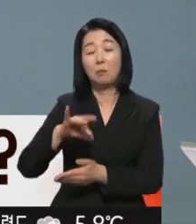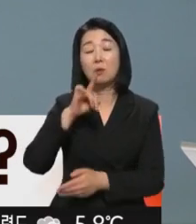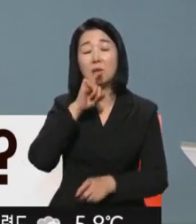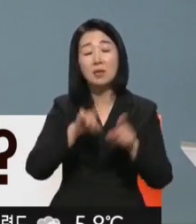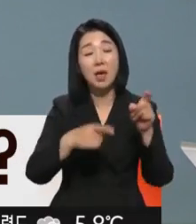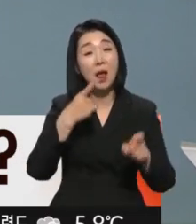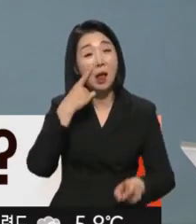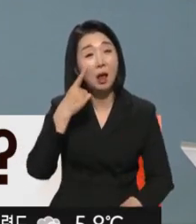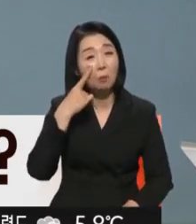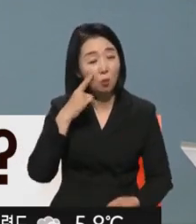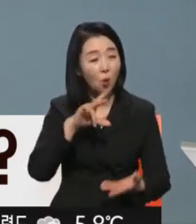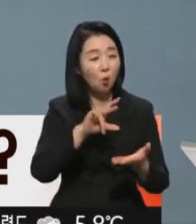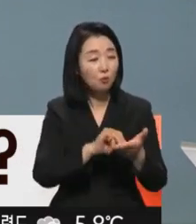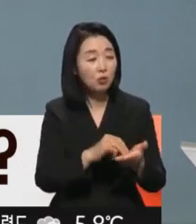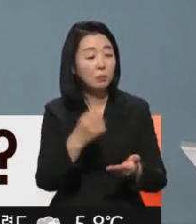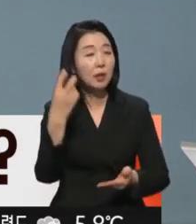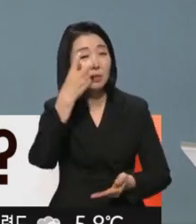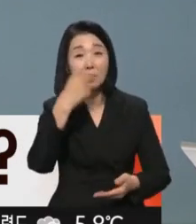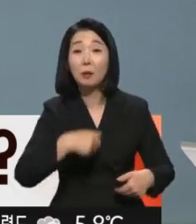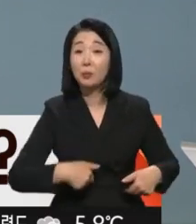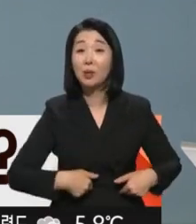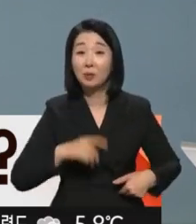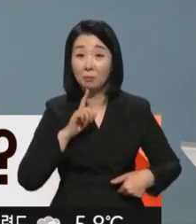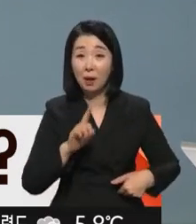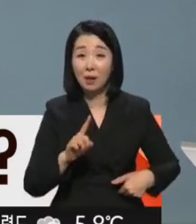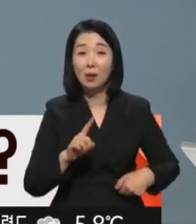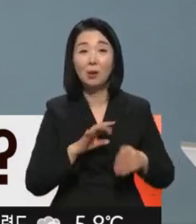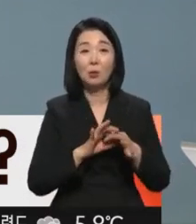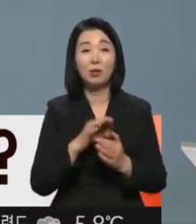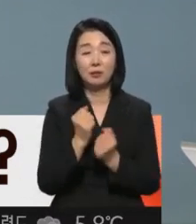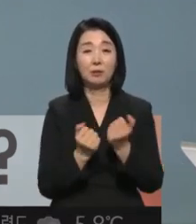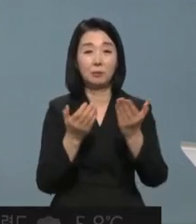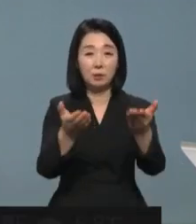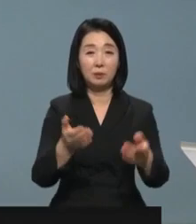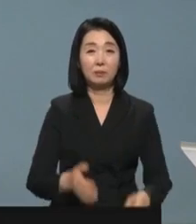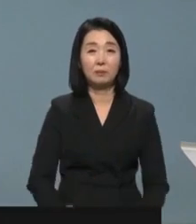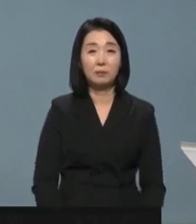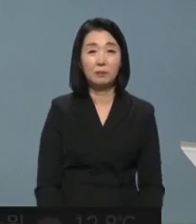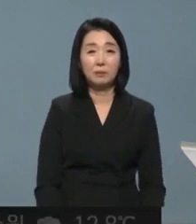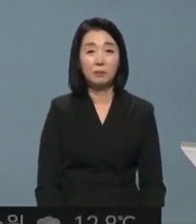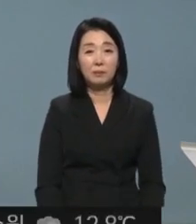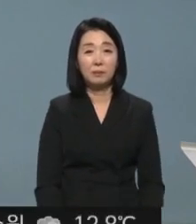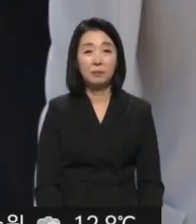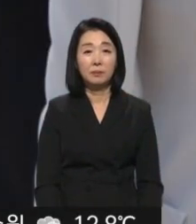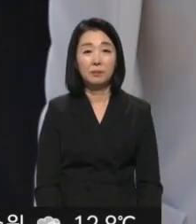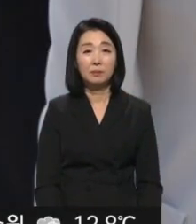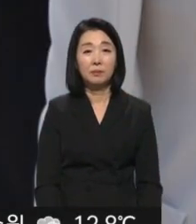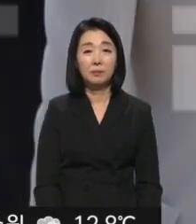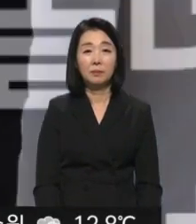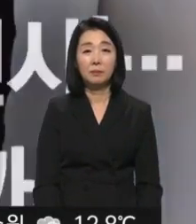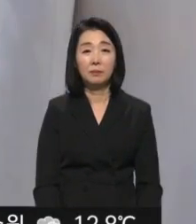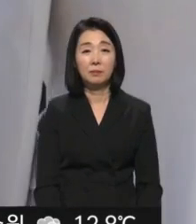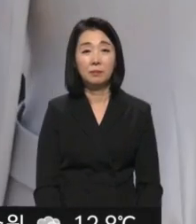시행을 해보고 문제점을 점검하자는 입장입니다. 관련 내용을 정치인사이드에서 짚어봅니다.